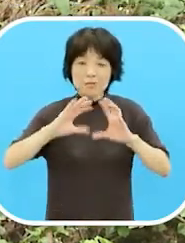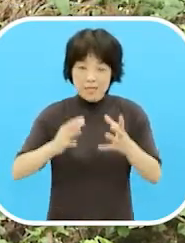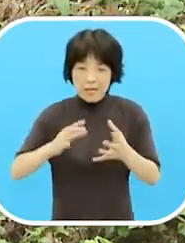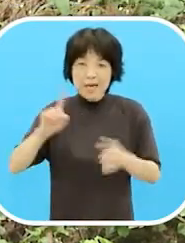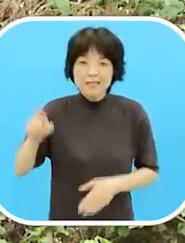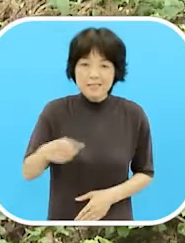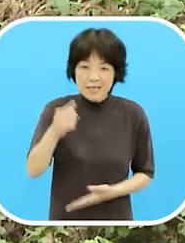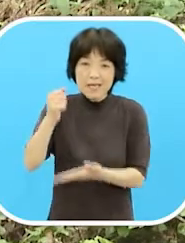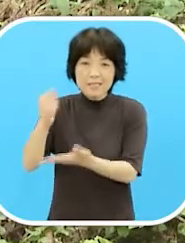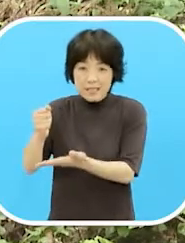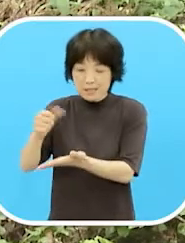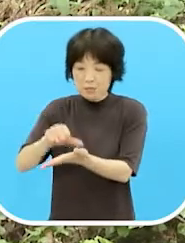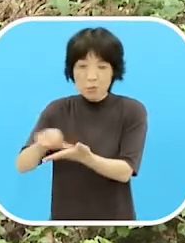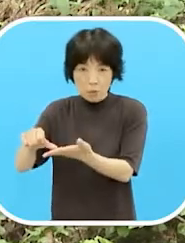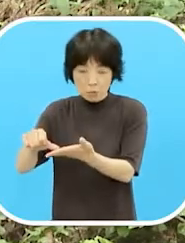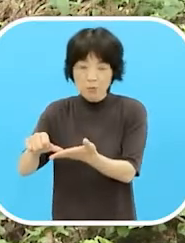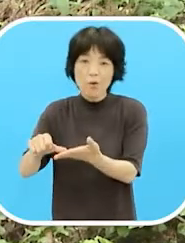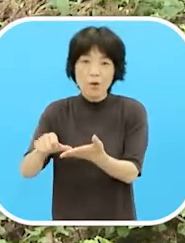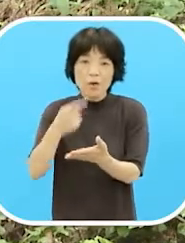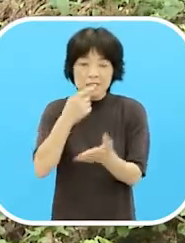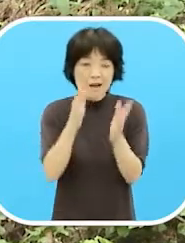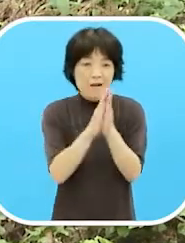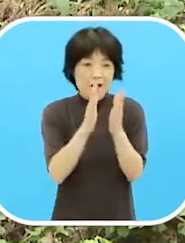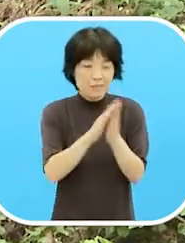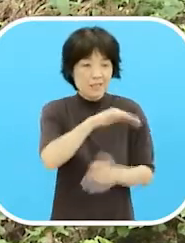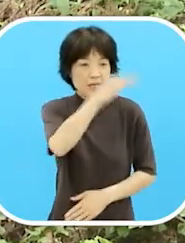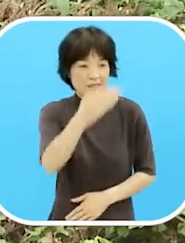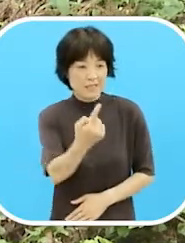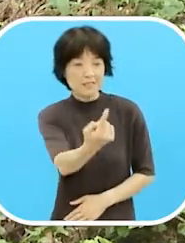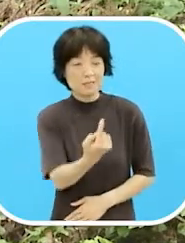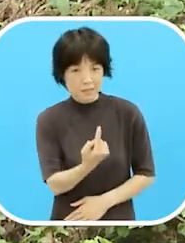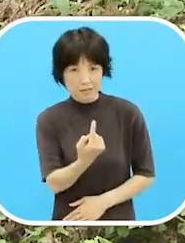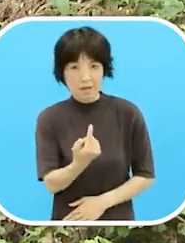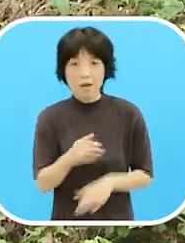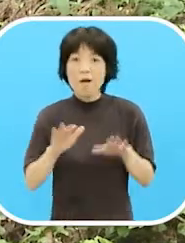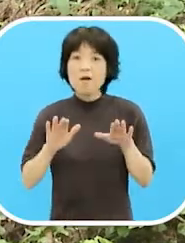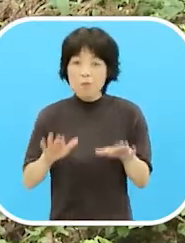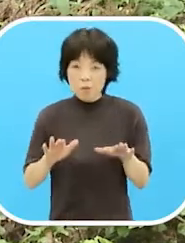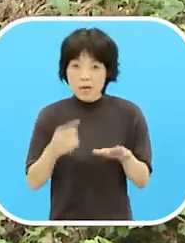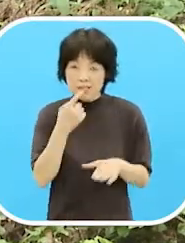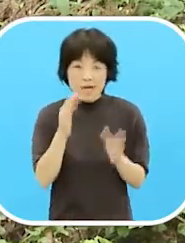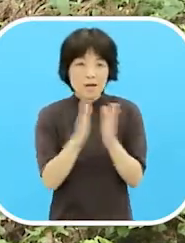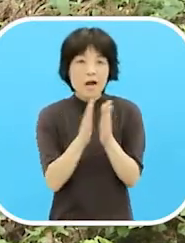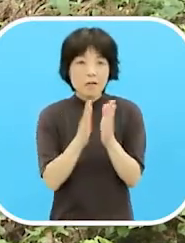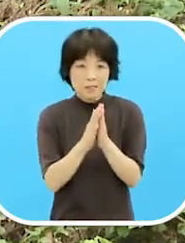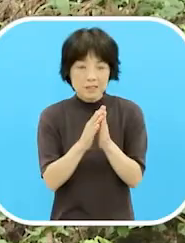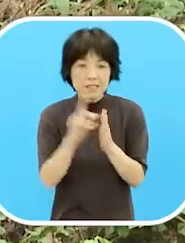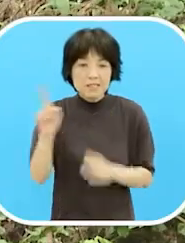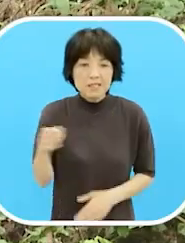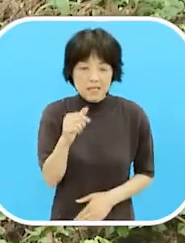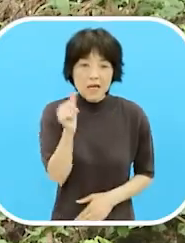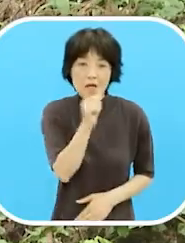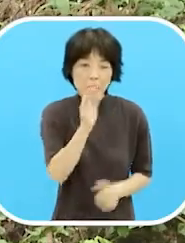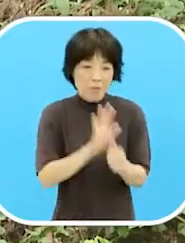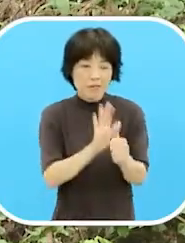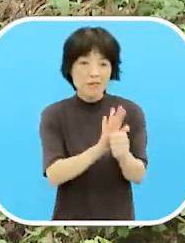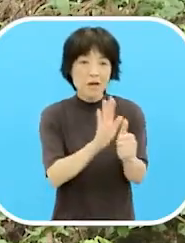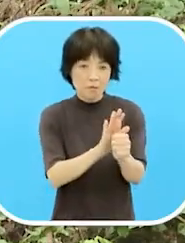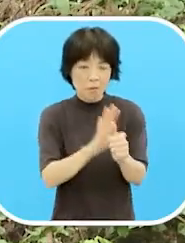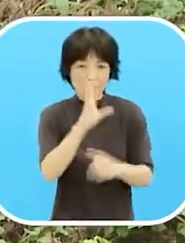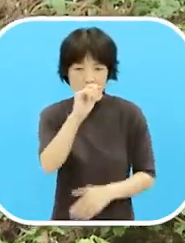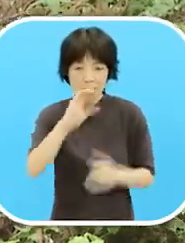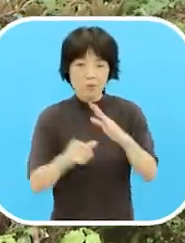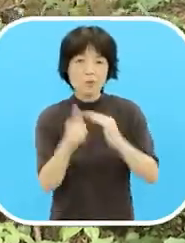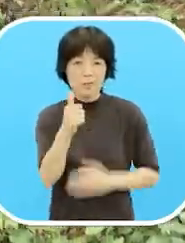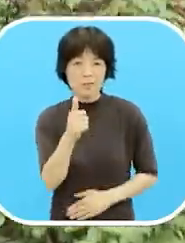遺産に登録された藤里町の白神山地に来ました。今日は白神自然アドバイザーの斉藤さんにガイドをしていただき